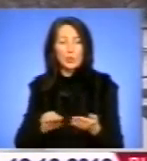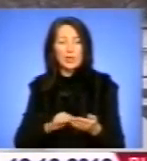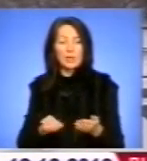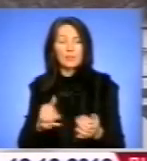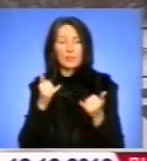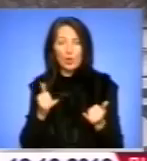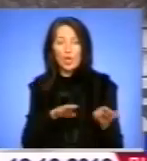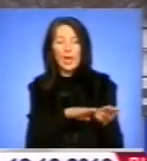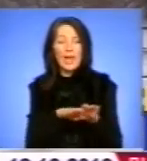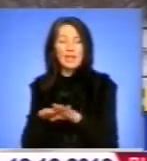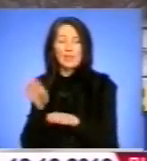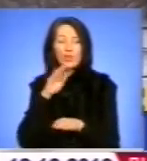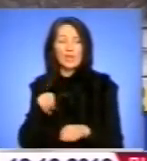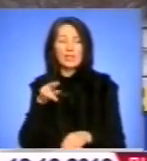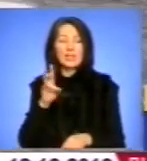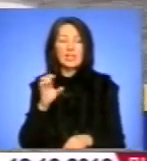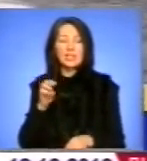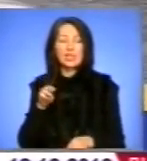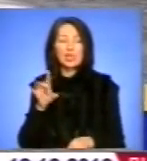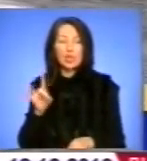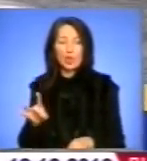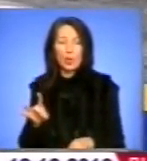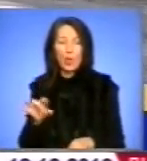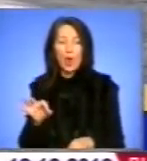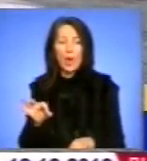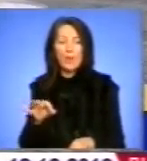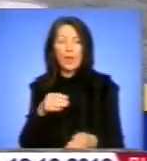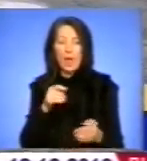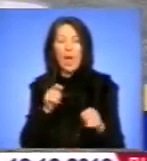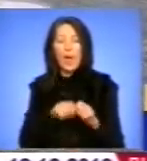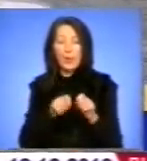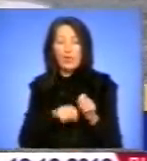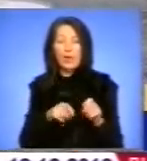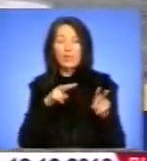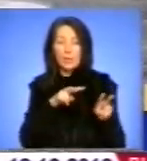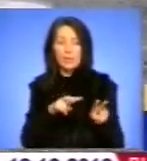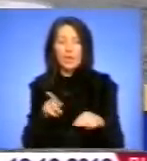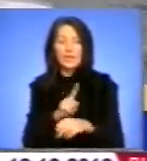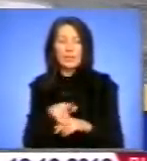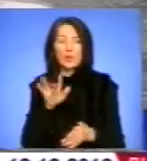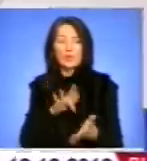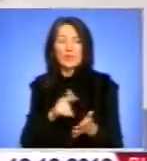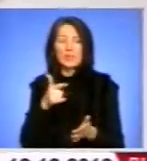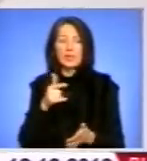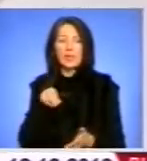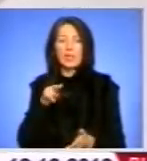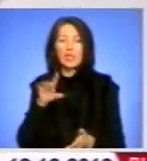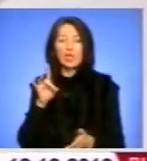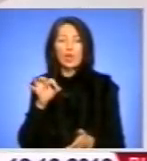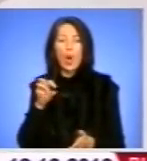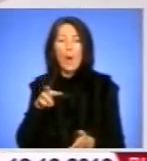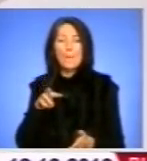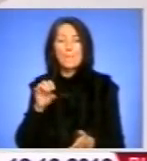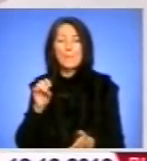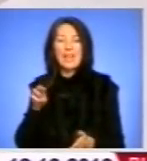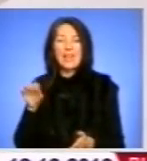рівень води у Дністрі поблизу Заліщиків вимірював спостерігач від Тернопільського центру з гідрометеорології. Він повинен був,